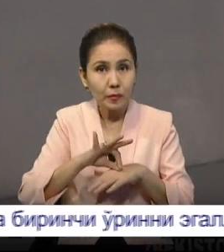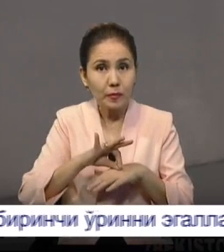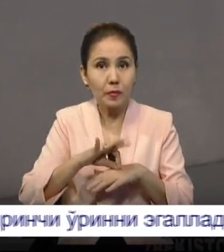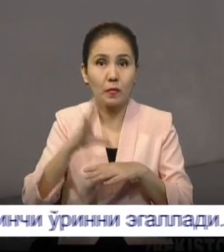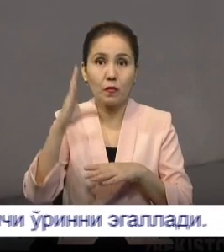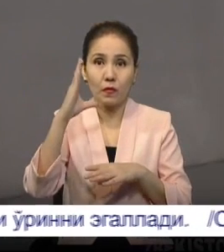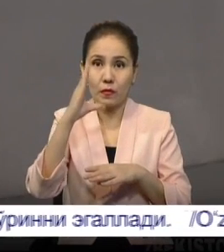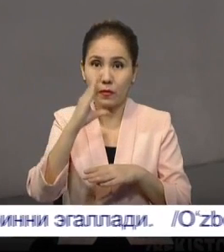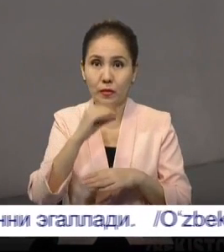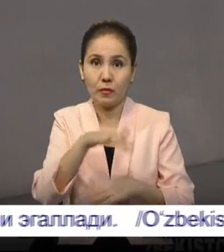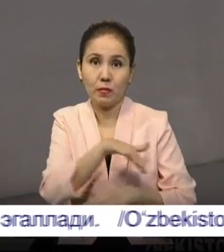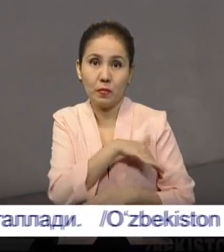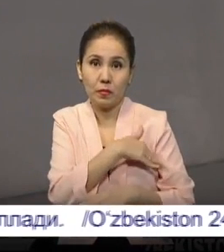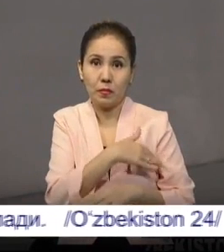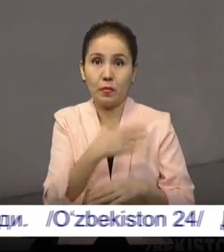kechga borib, ismim